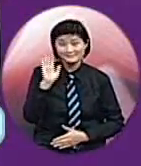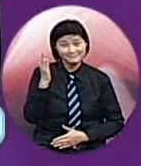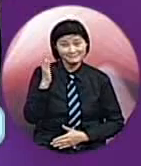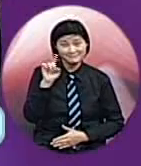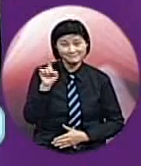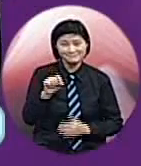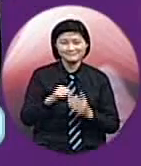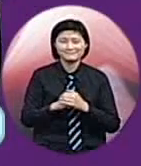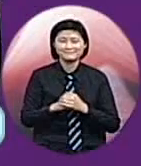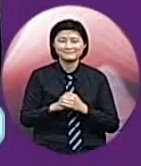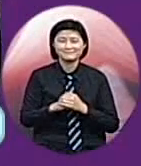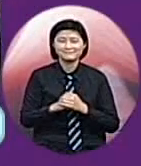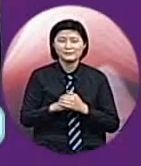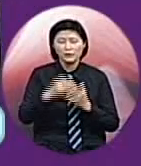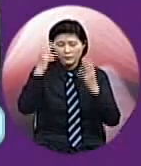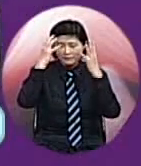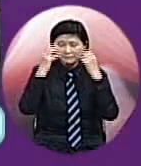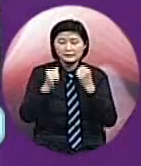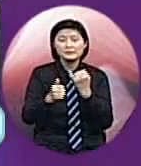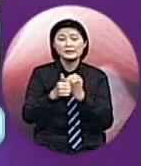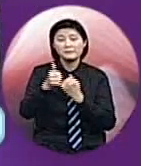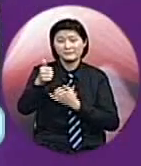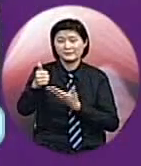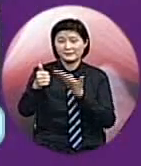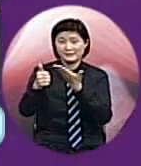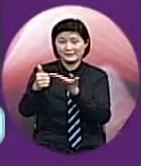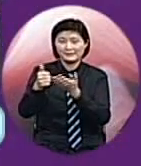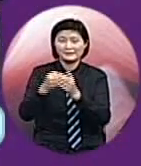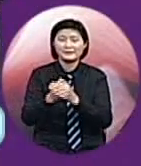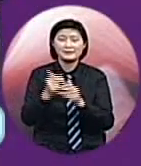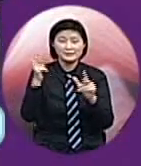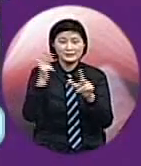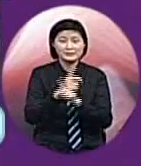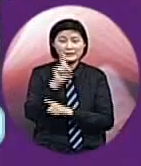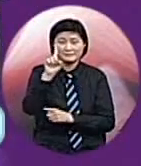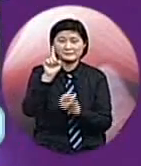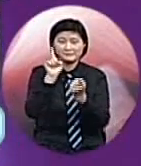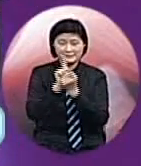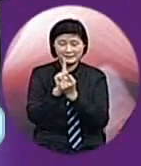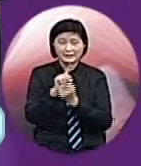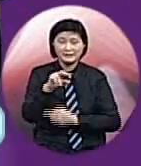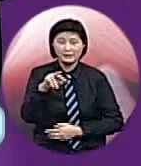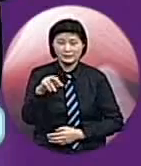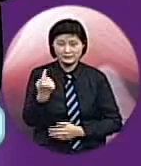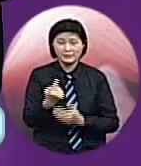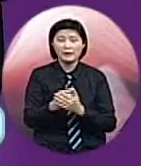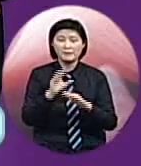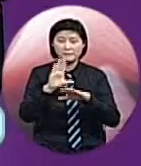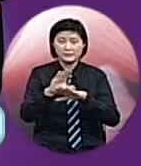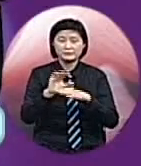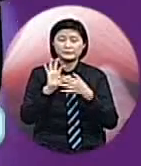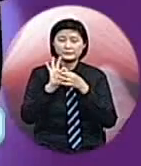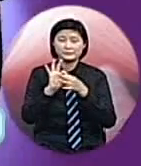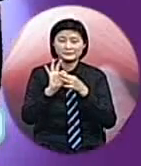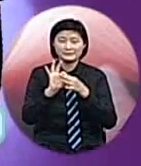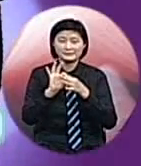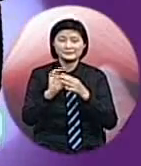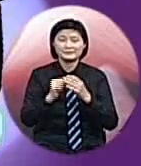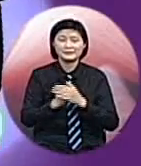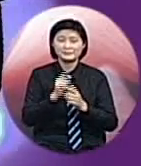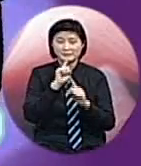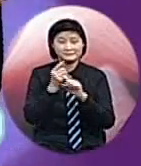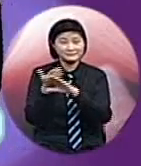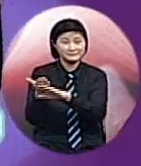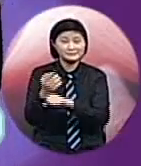그, 저, 여수에서 고생하신 남편분께. 네. 그래도 일주일마다 한 번씩 보더라도. 네. 또 방송을 통해서 네. 한